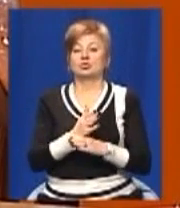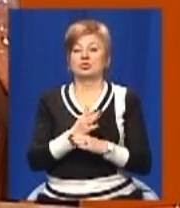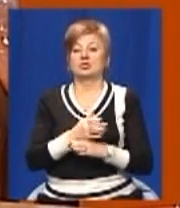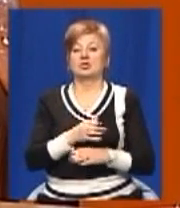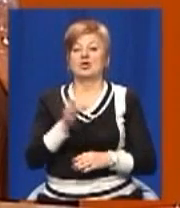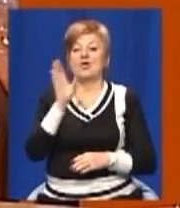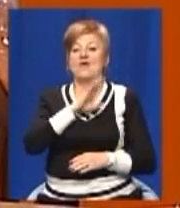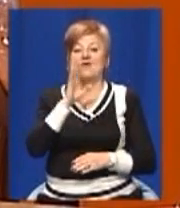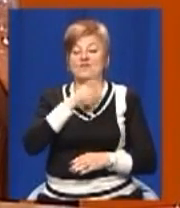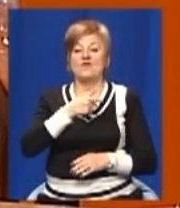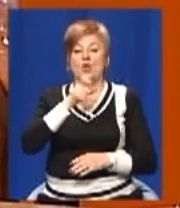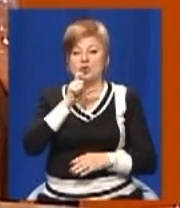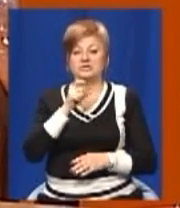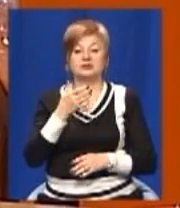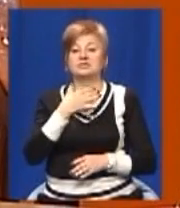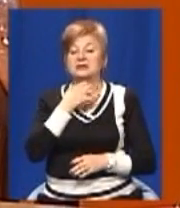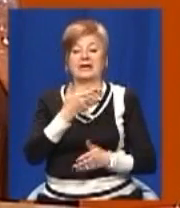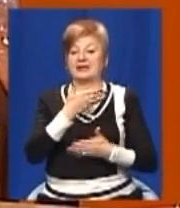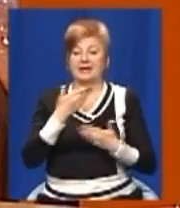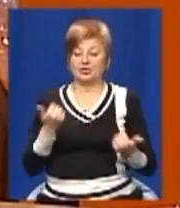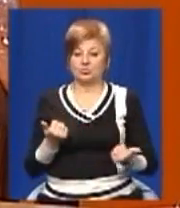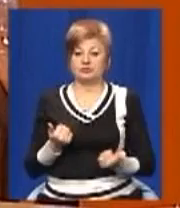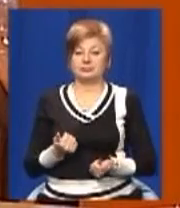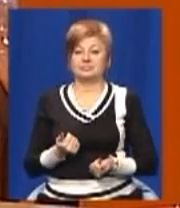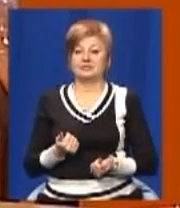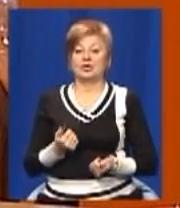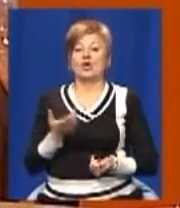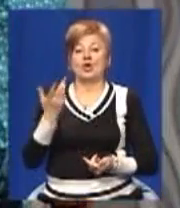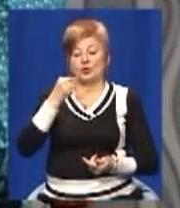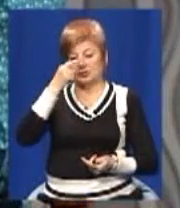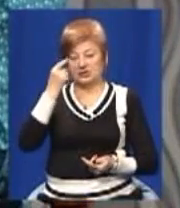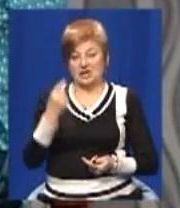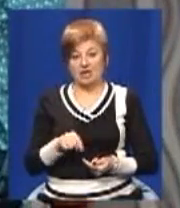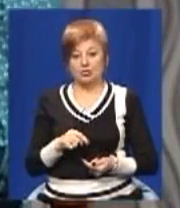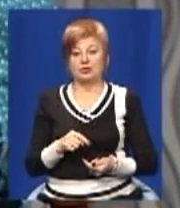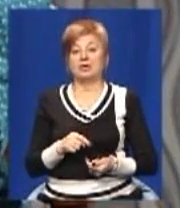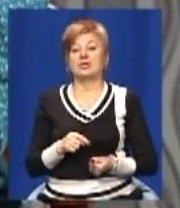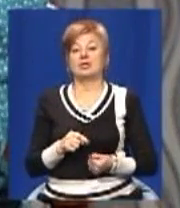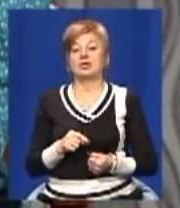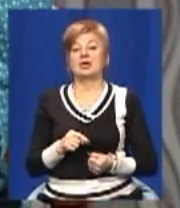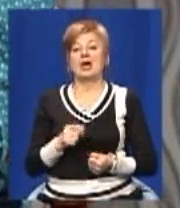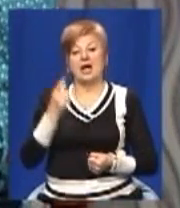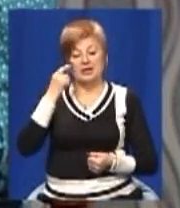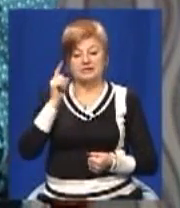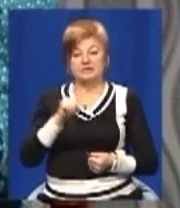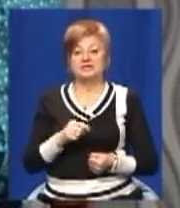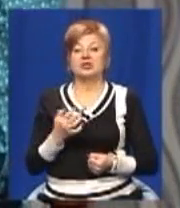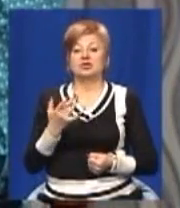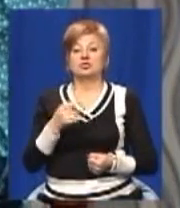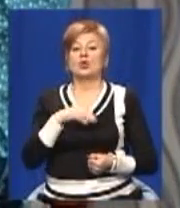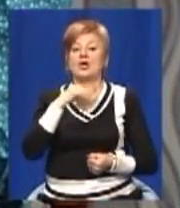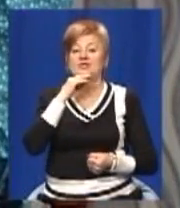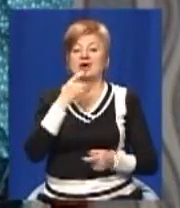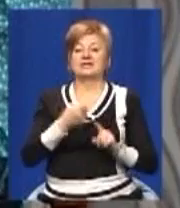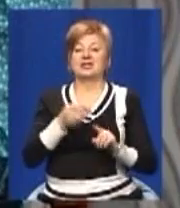собі воду, коли їм дуже жарко. Ага, чи знаєш ти, наскільки їм